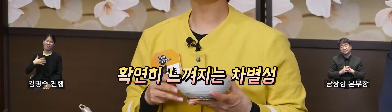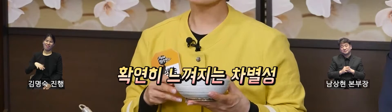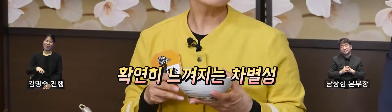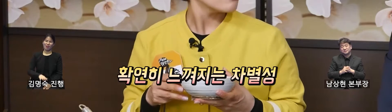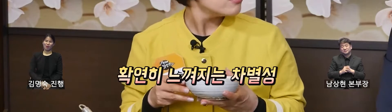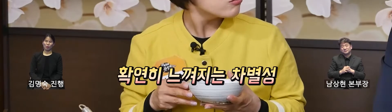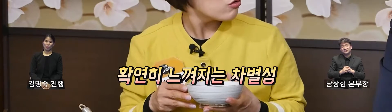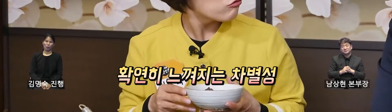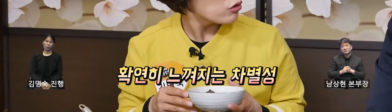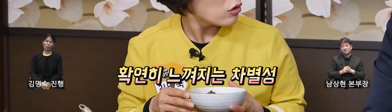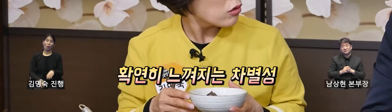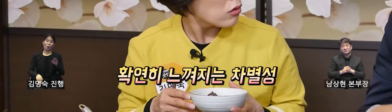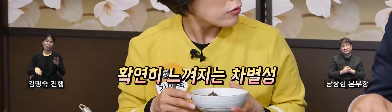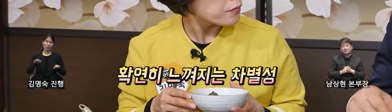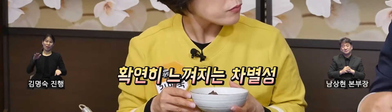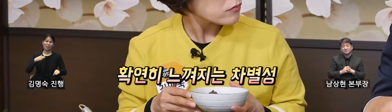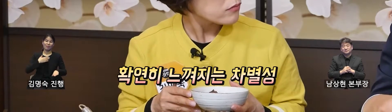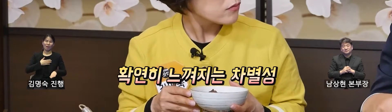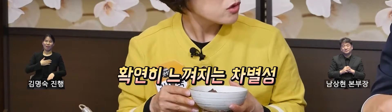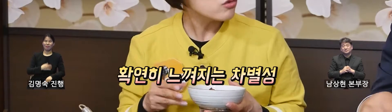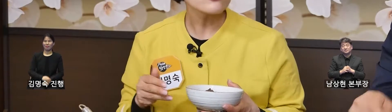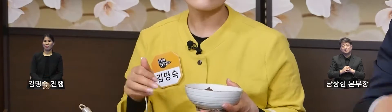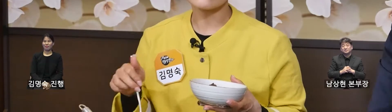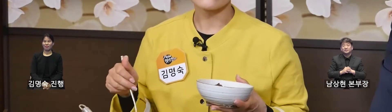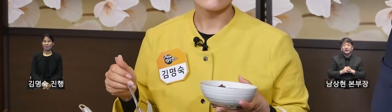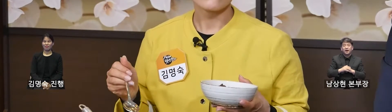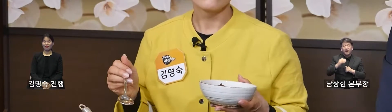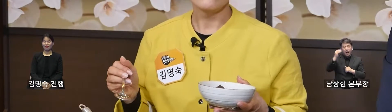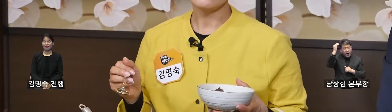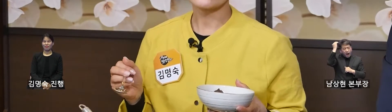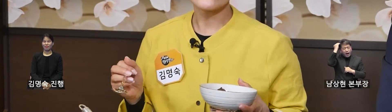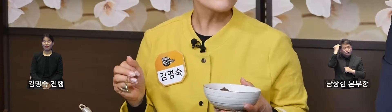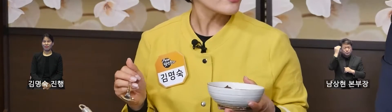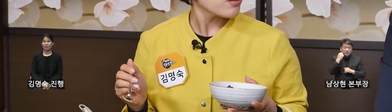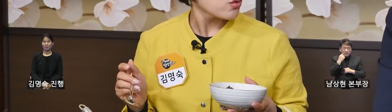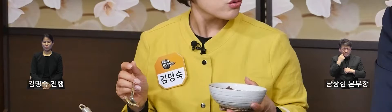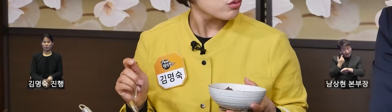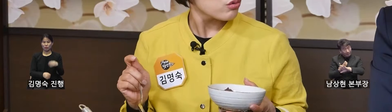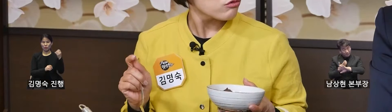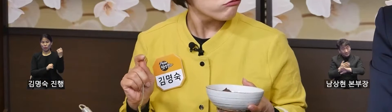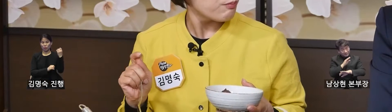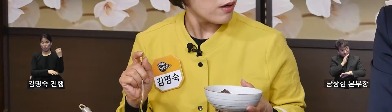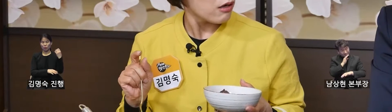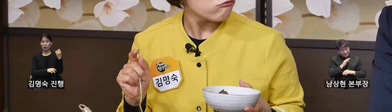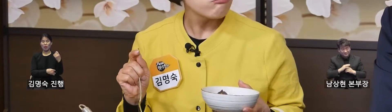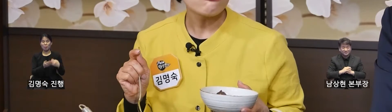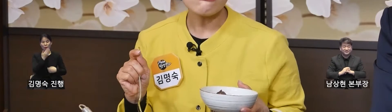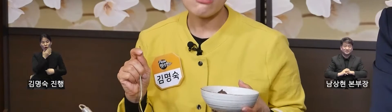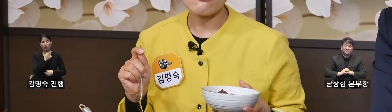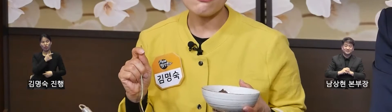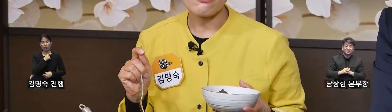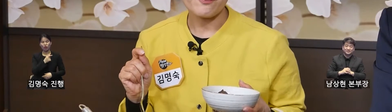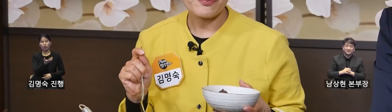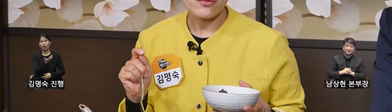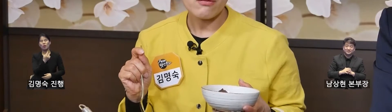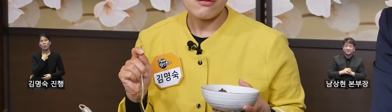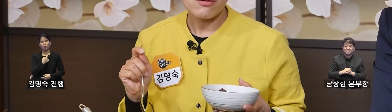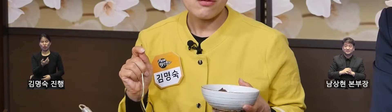아, 이런 차이가 있는 거군요. 네. 한우가 이런 맛이에요. 네, 기존에 먹었던 국밥